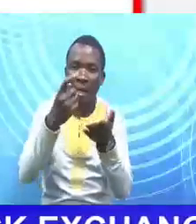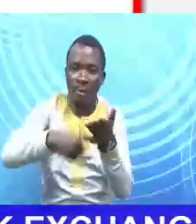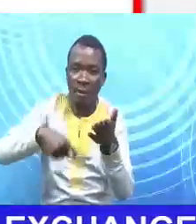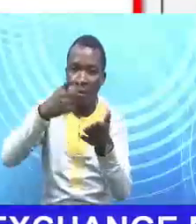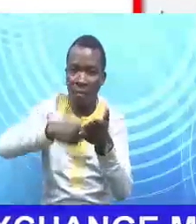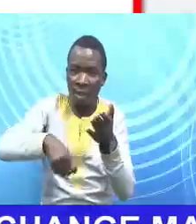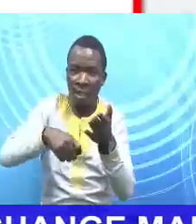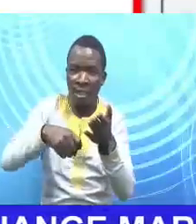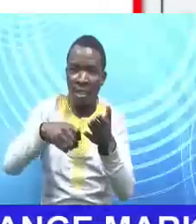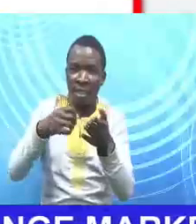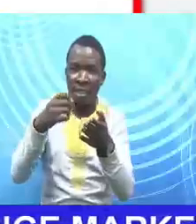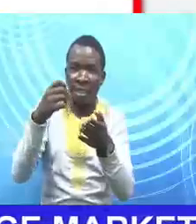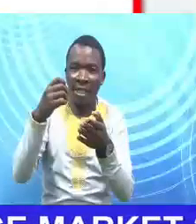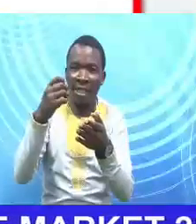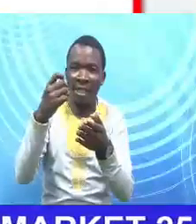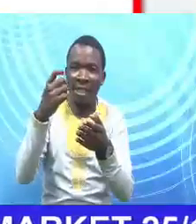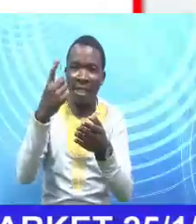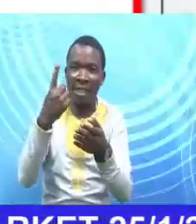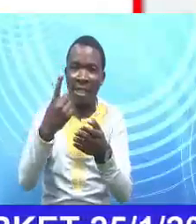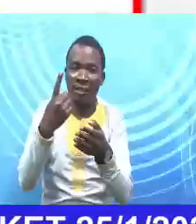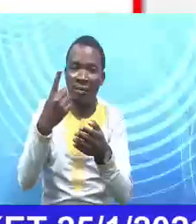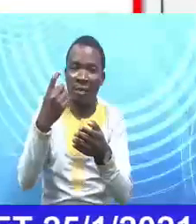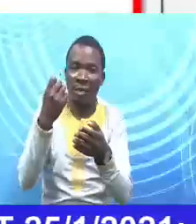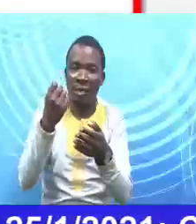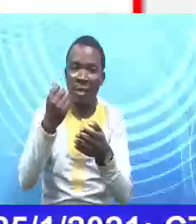aka kabari ahagaze gakorerwa mu ngo